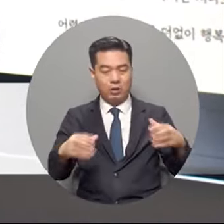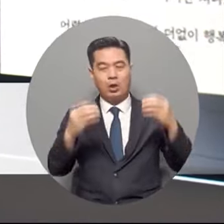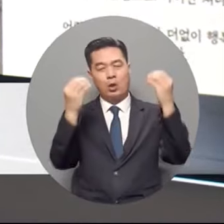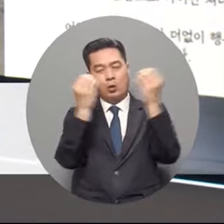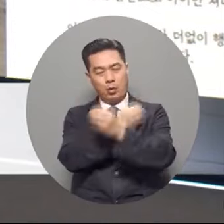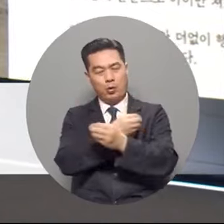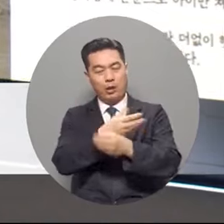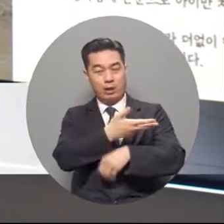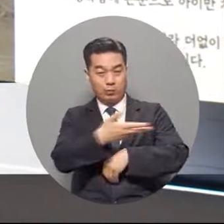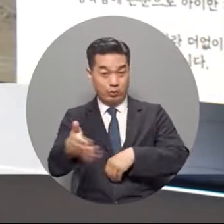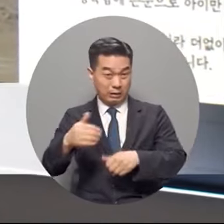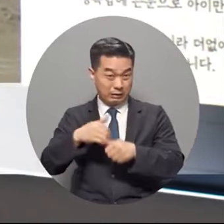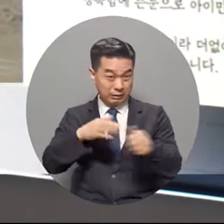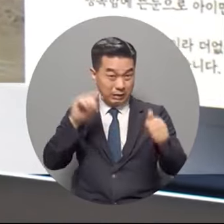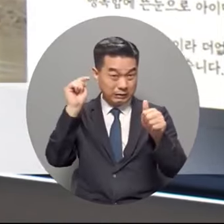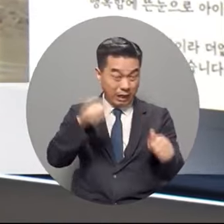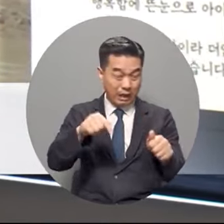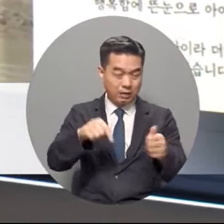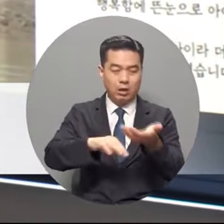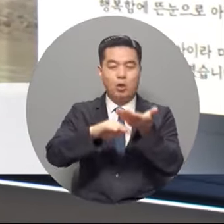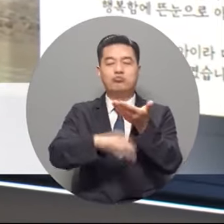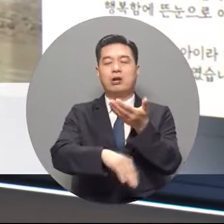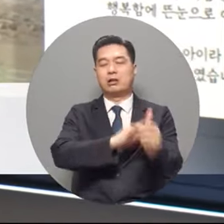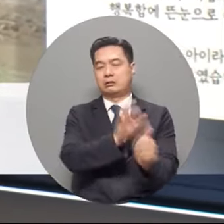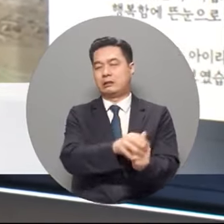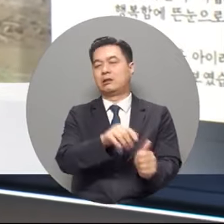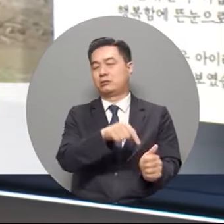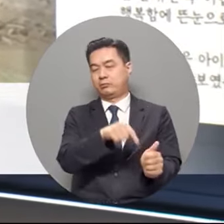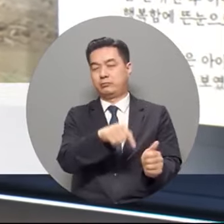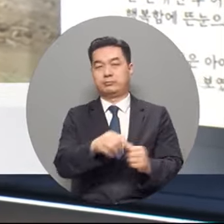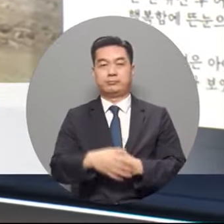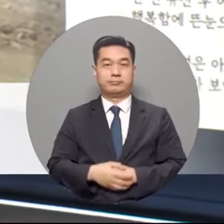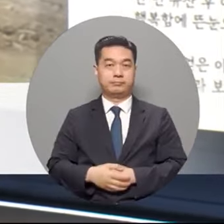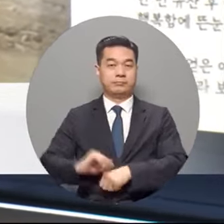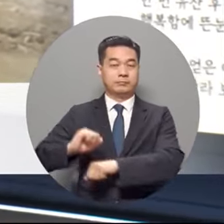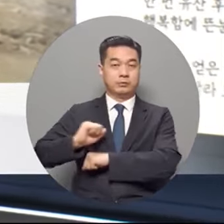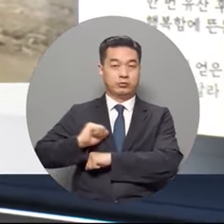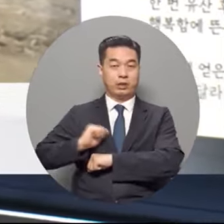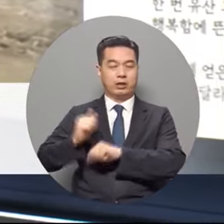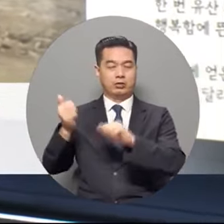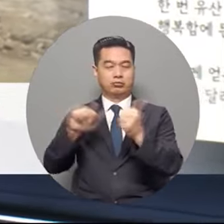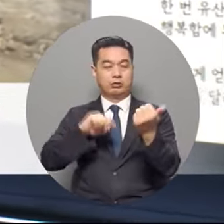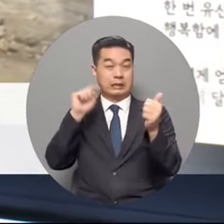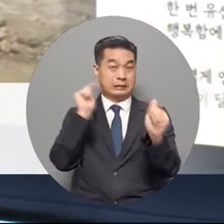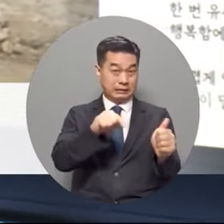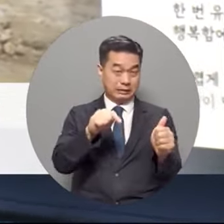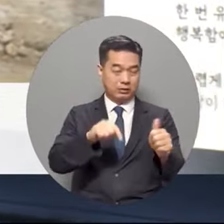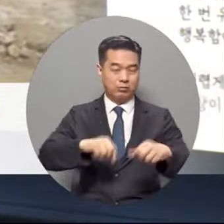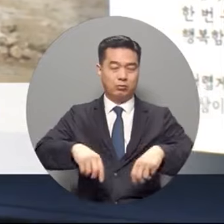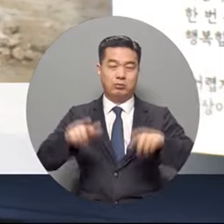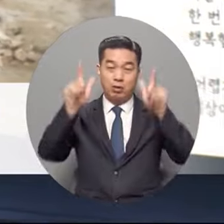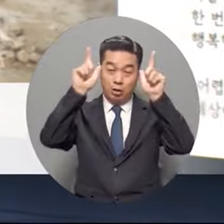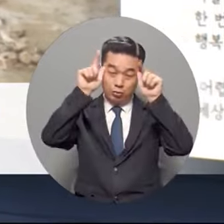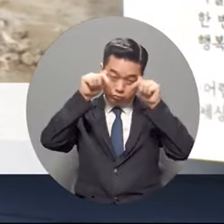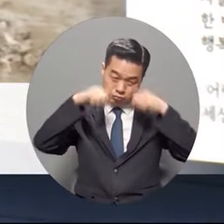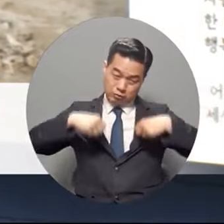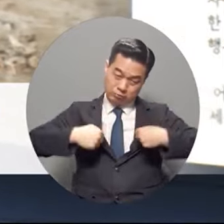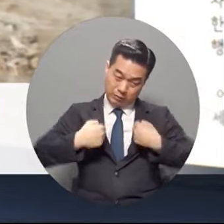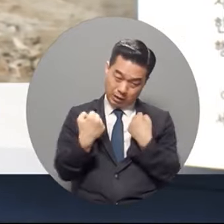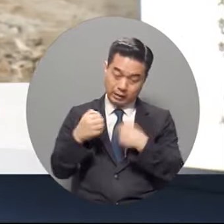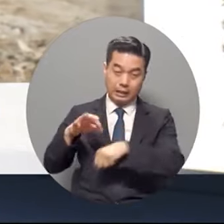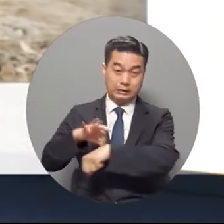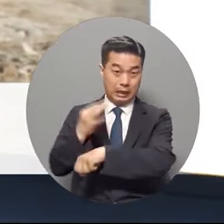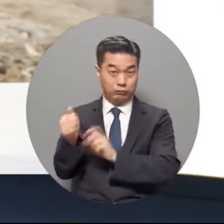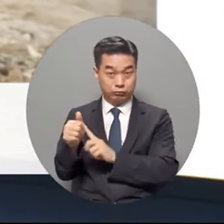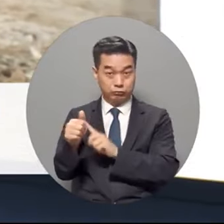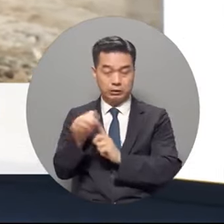지시는 부들의 소이라 기합니다 군대는 죽으라는지를 해도 장군 그리고 진실을